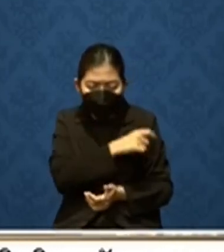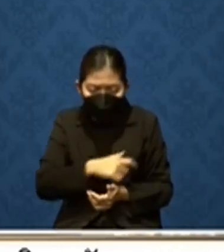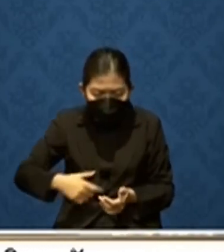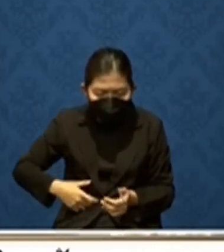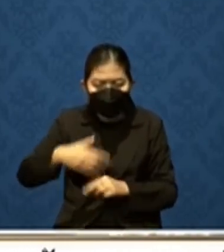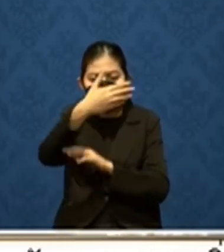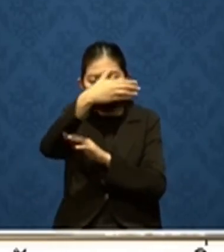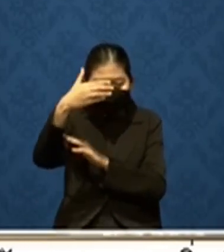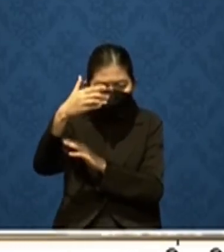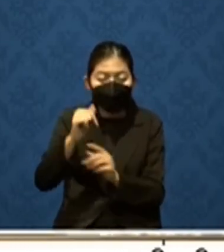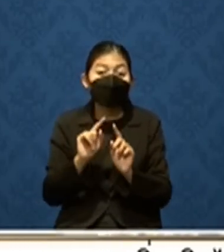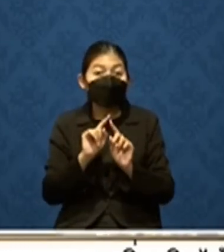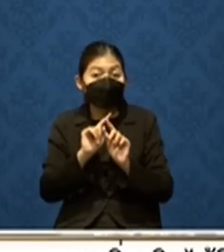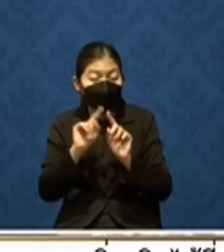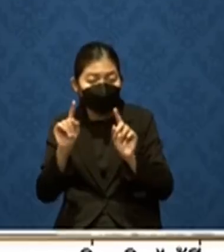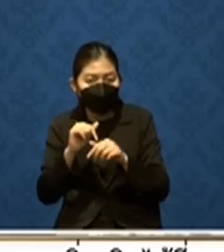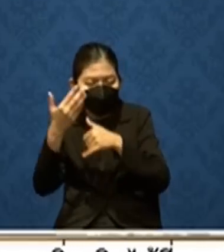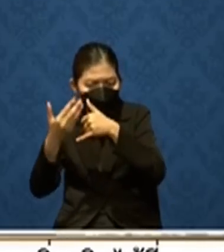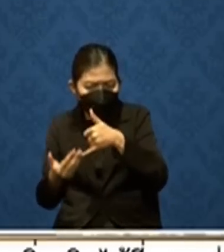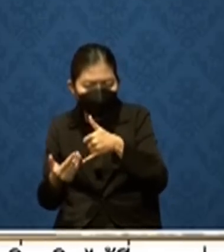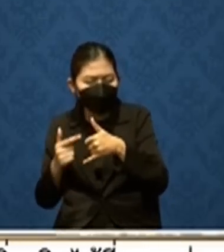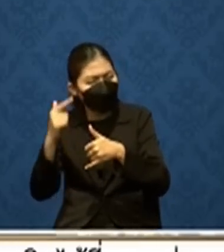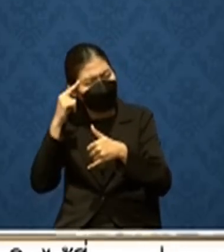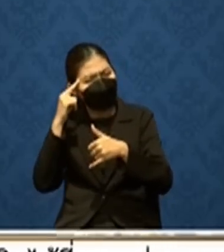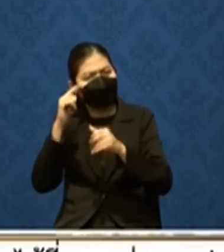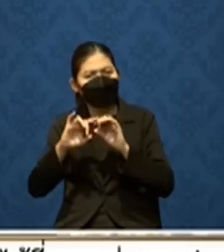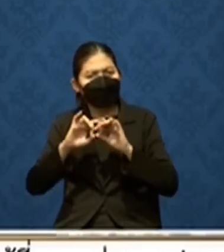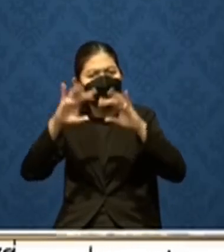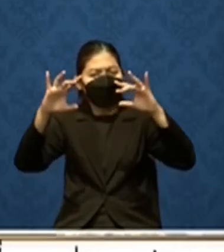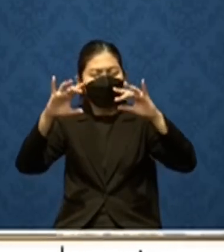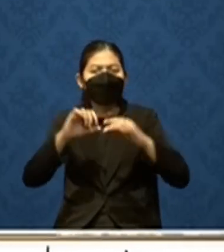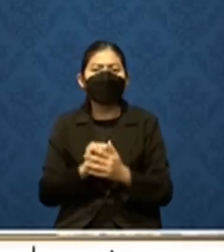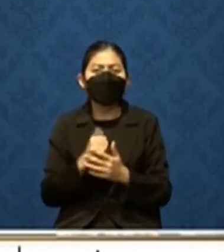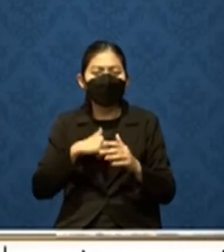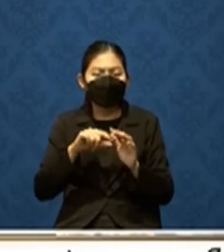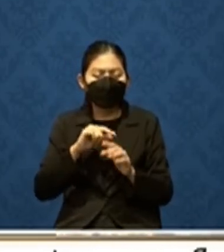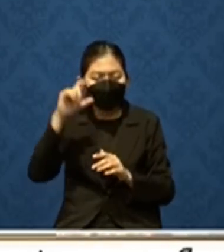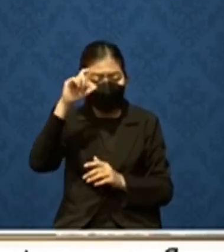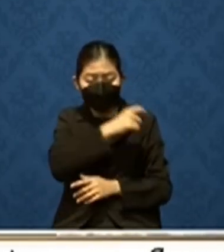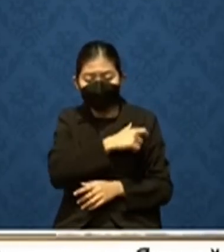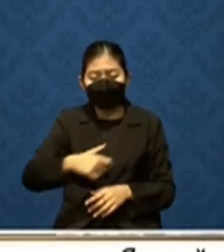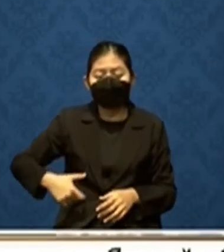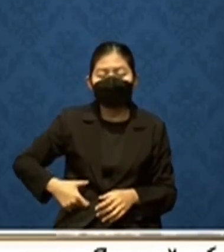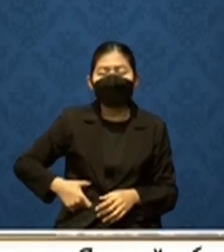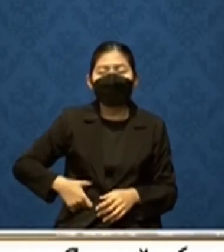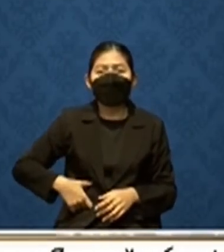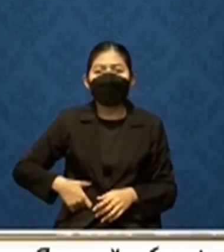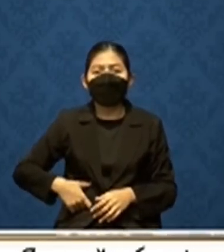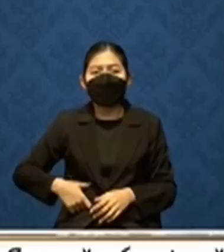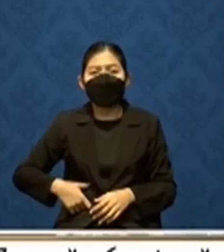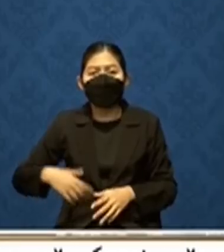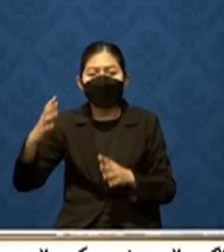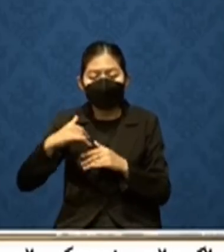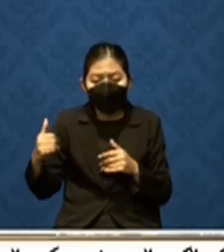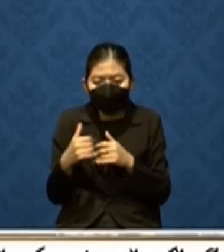การกระทำของท่านอย่างนี้นะครับตำนานครับมันเป็นการดึงสาบันอันเป็นที่รักของเรามาร่วมเป็น